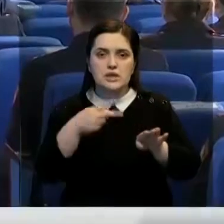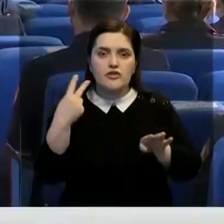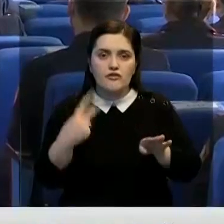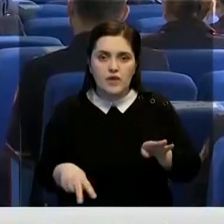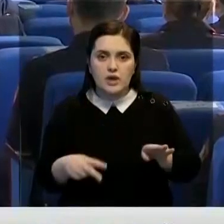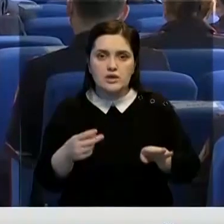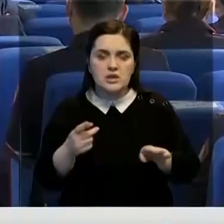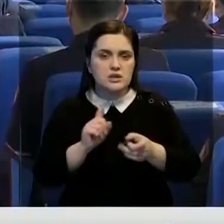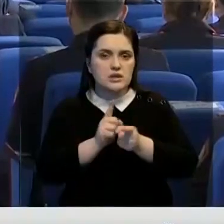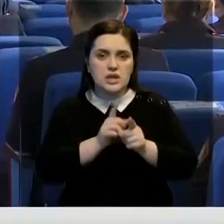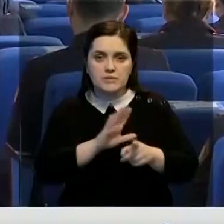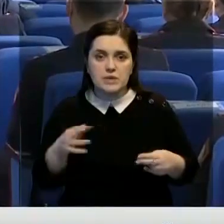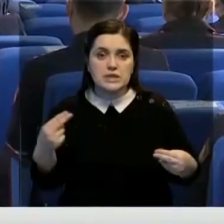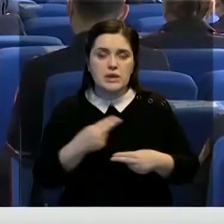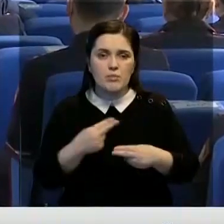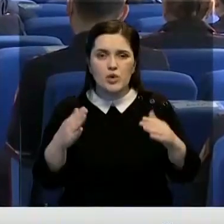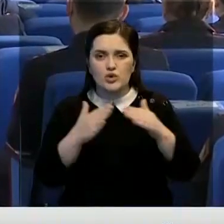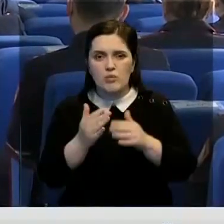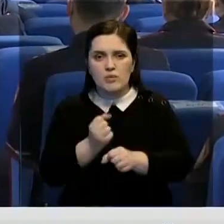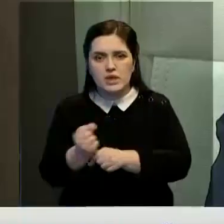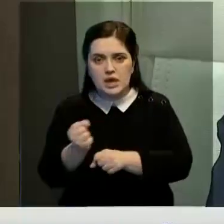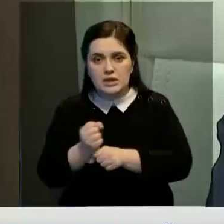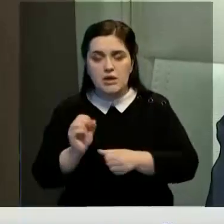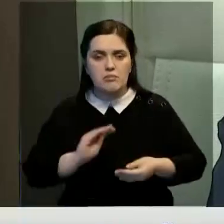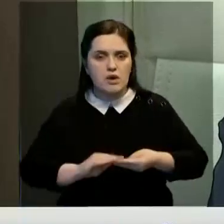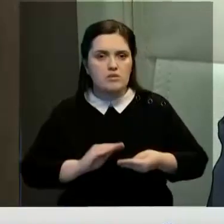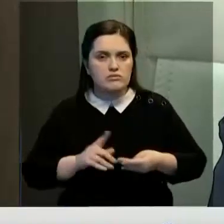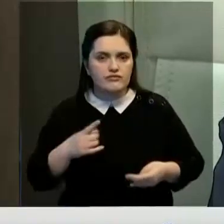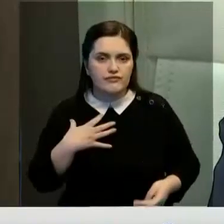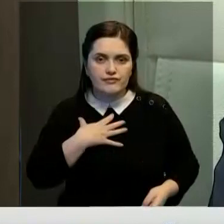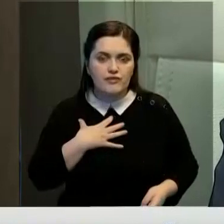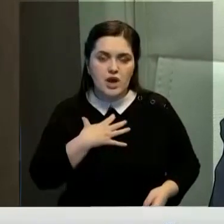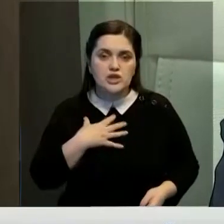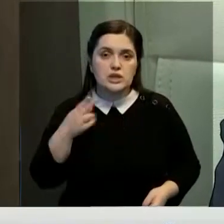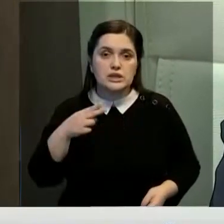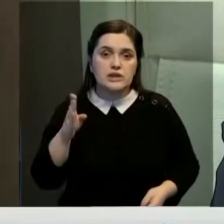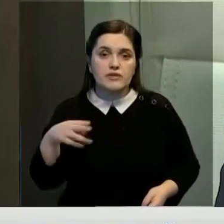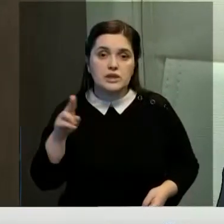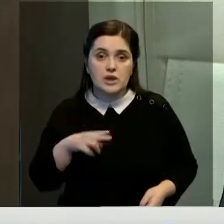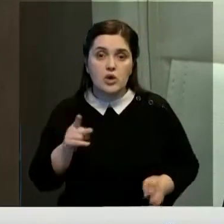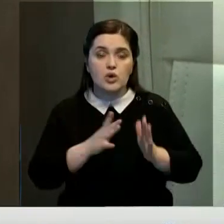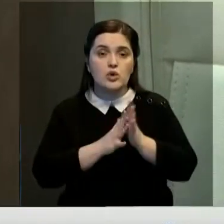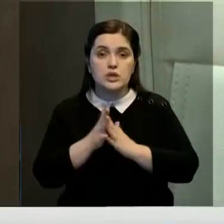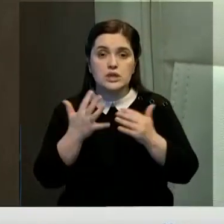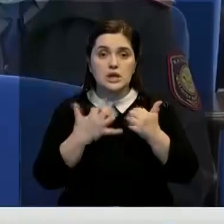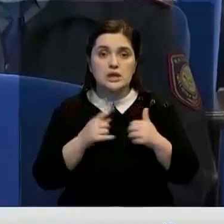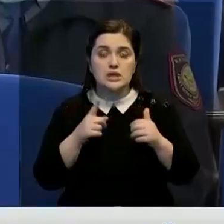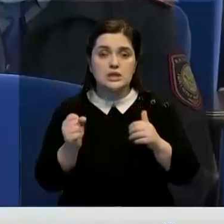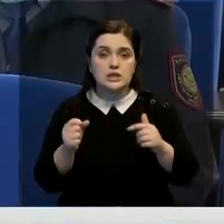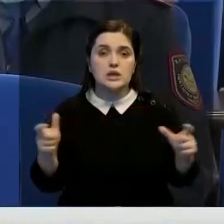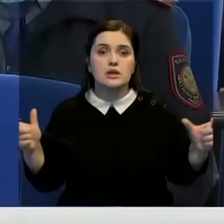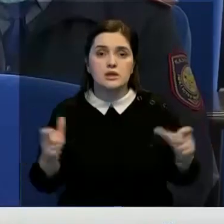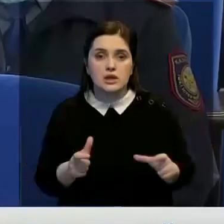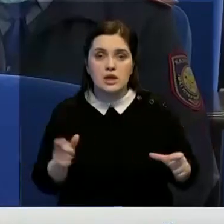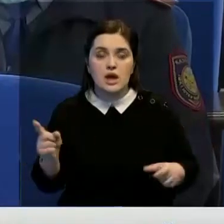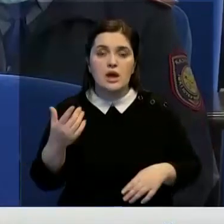ситуация существенно не изменилась. Тема бытового насилия по-прежнему остается актуальной. В городском ДВД отметили, что рост статистики произошел